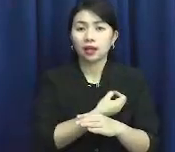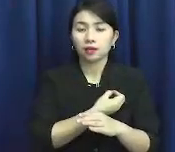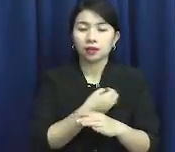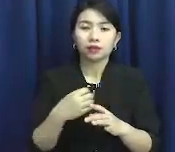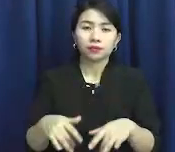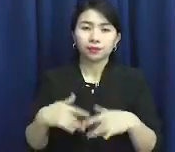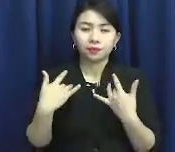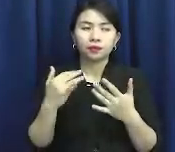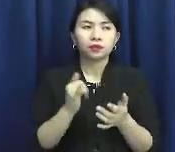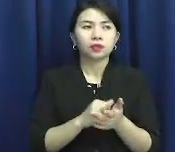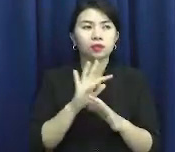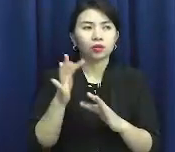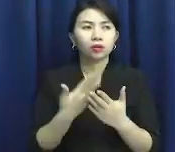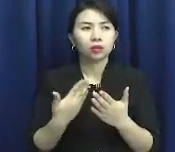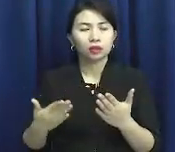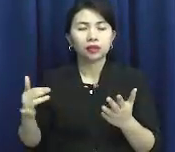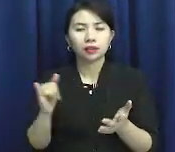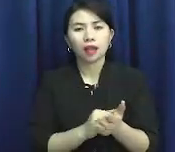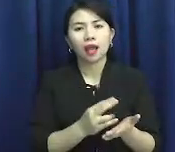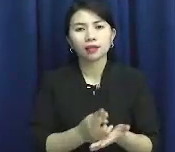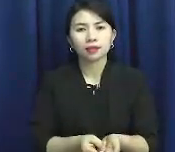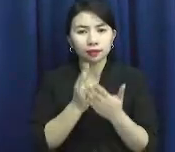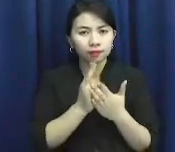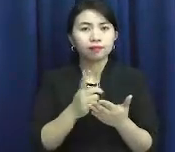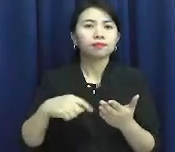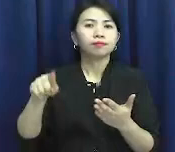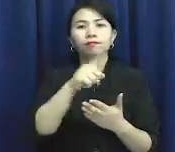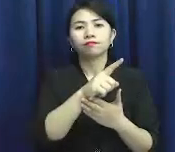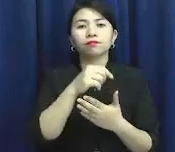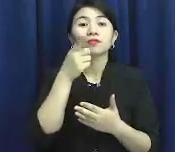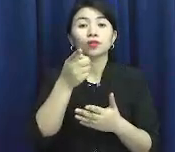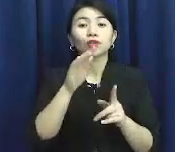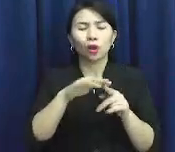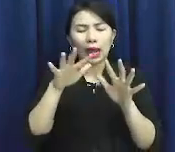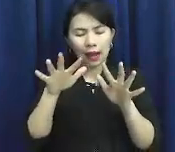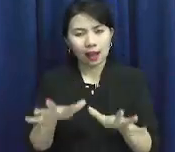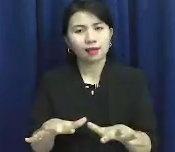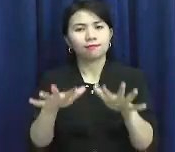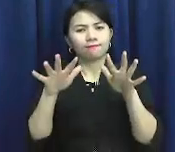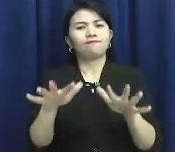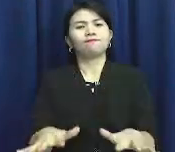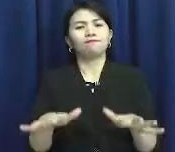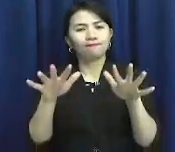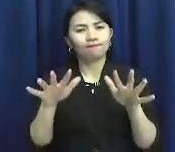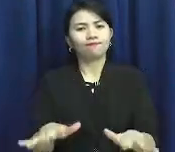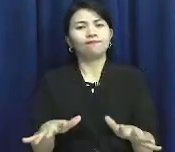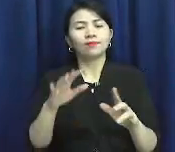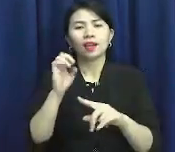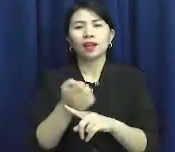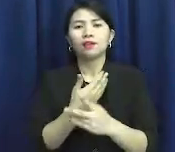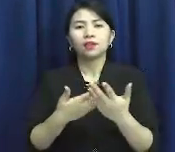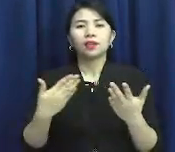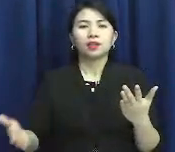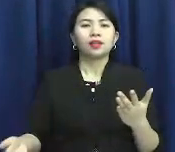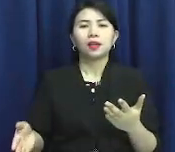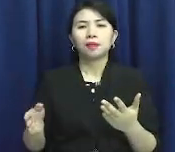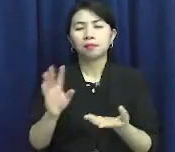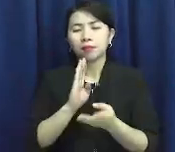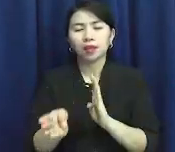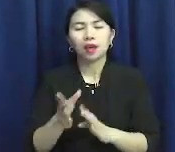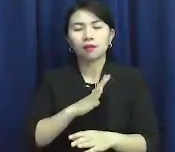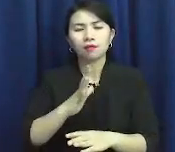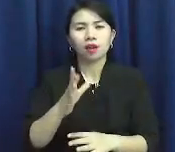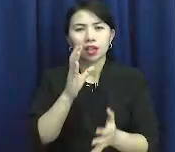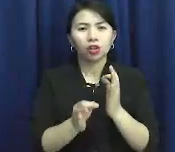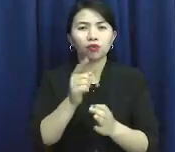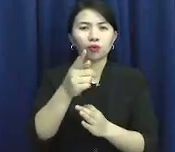ito yung mga bagay na magtutulong sa inyo. Nasabi nga ni Sir Jao, chill ka lang, relax ka lang. Everything will be fine kapag nasa iyo mga